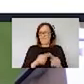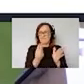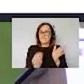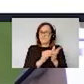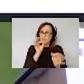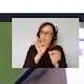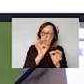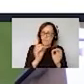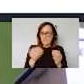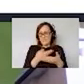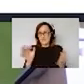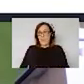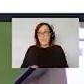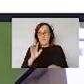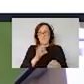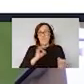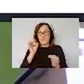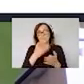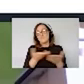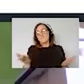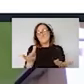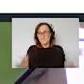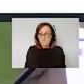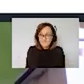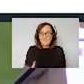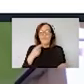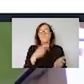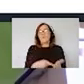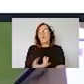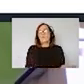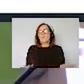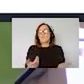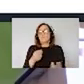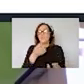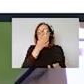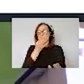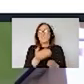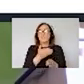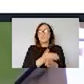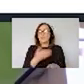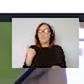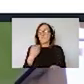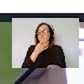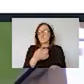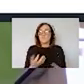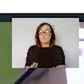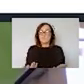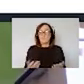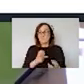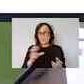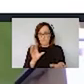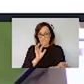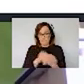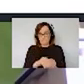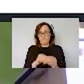dopracować ją dla Państwa. No i cóż, no właśnie, stąd moje pytania wcześniejsze, czy bierzecie